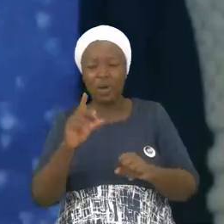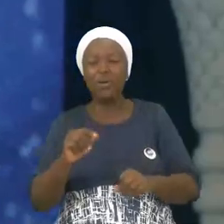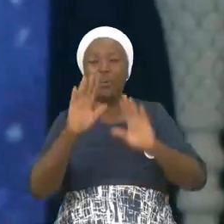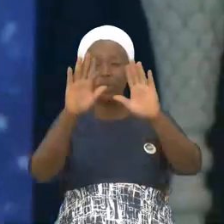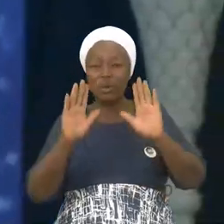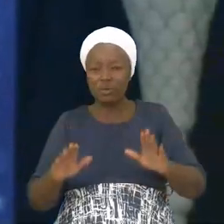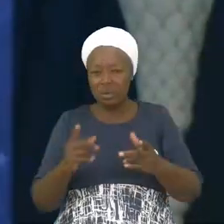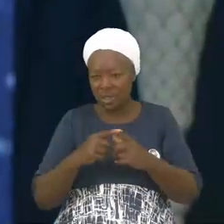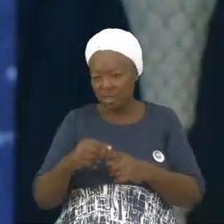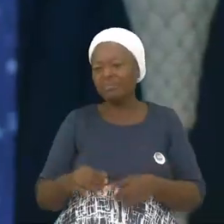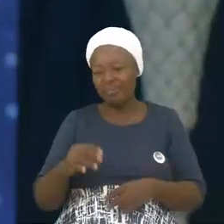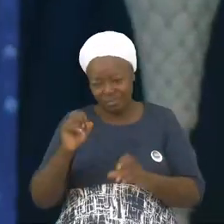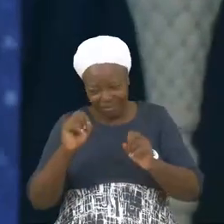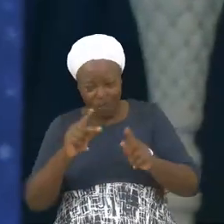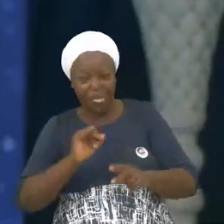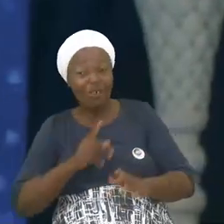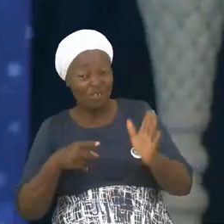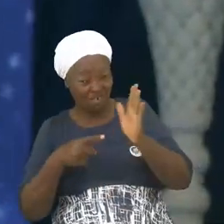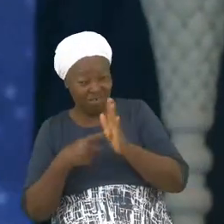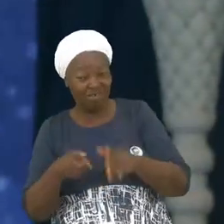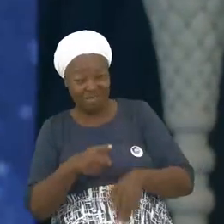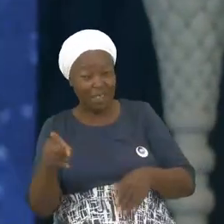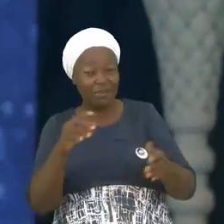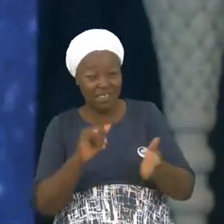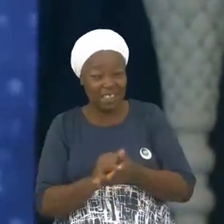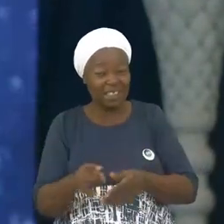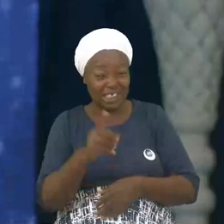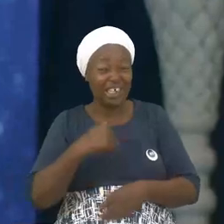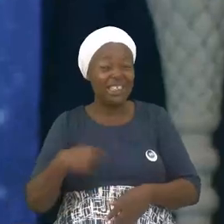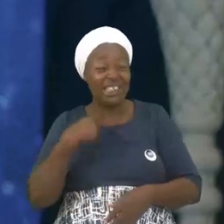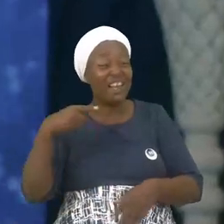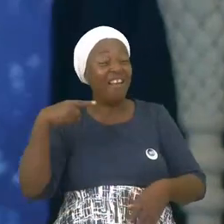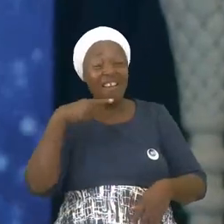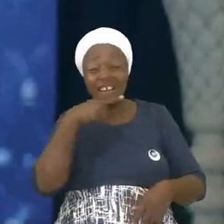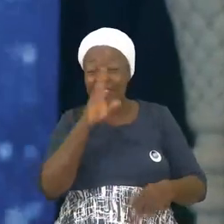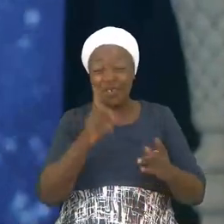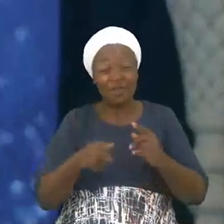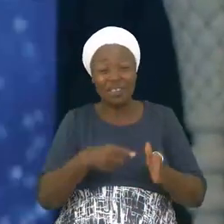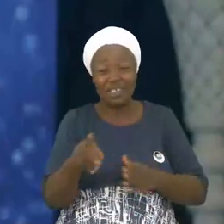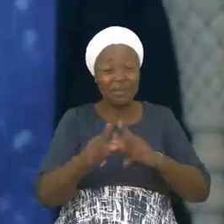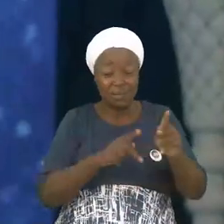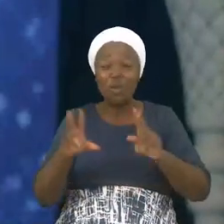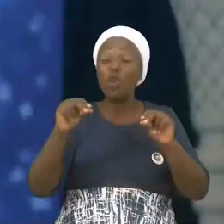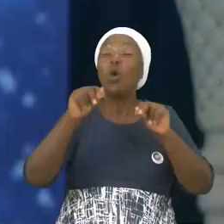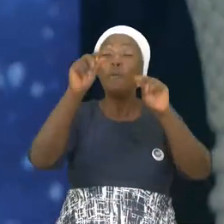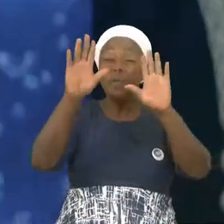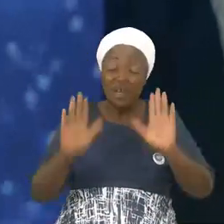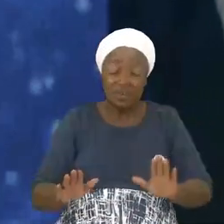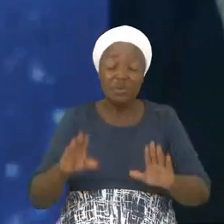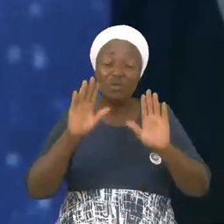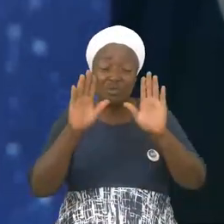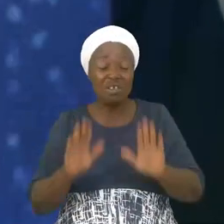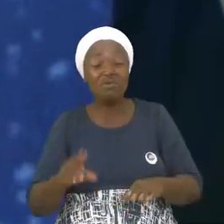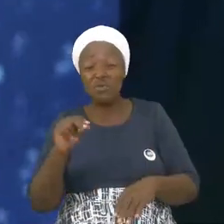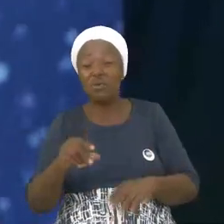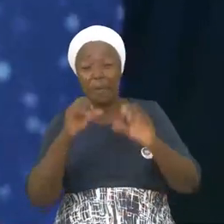par qui était un athée, pas de Dieu, pas de miracle. Il a dit, il va leur montrer qu'ils mentent